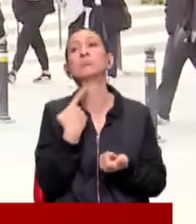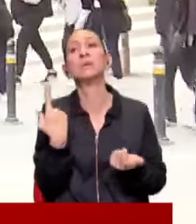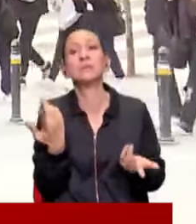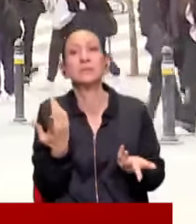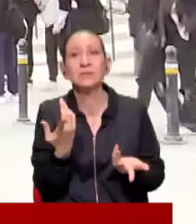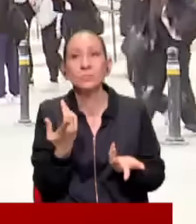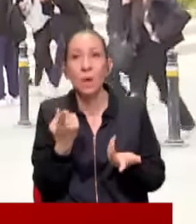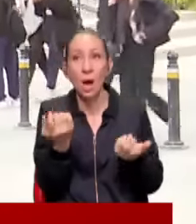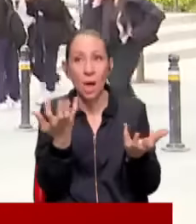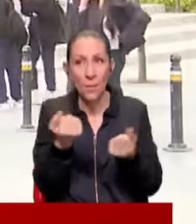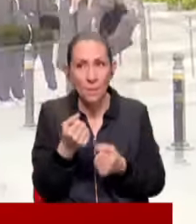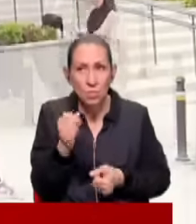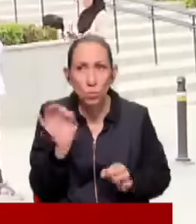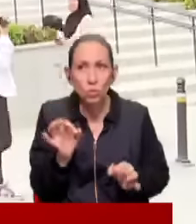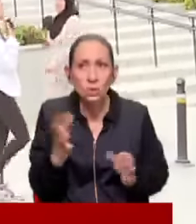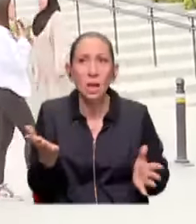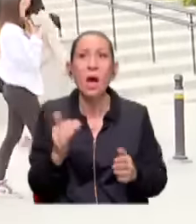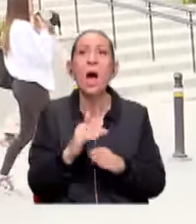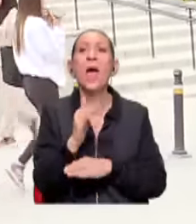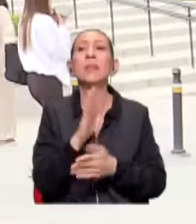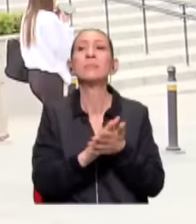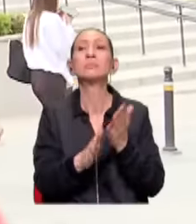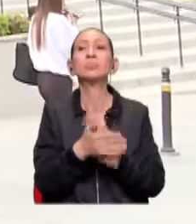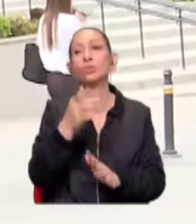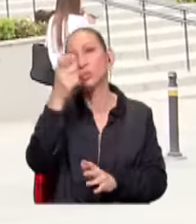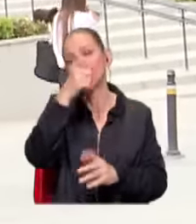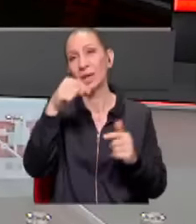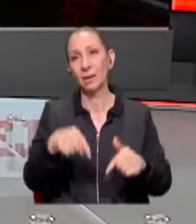mı böyle bir şeyin, araba almanın imkanı? Hayat bitmiş Türkiye'de.